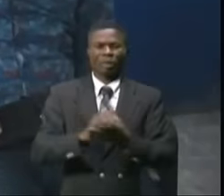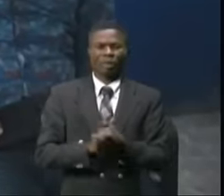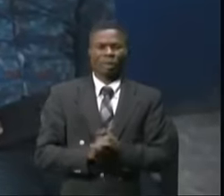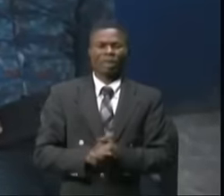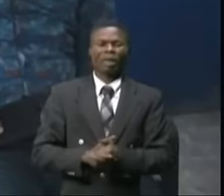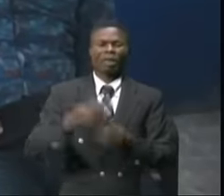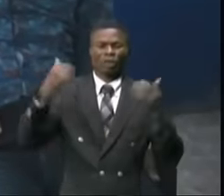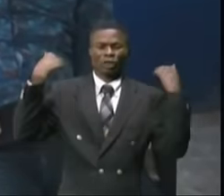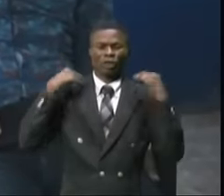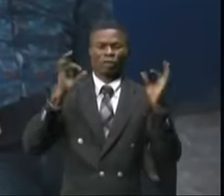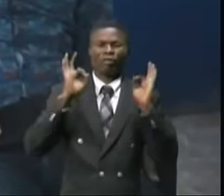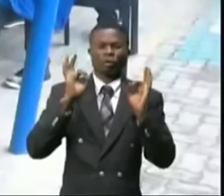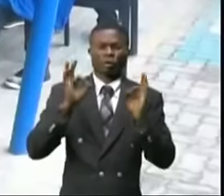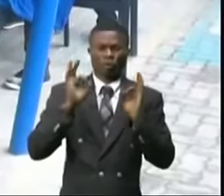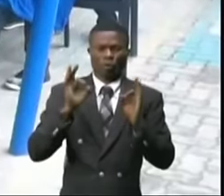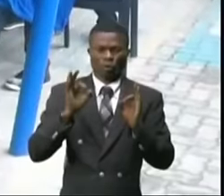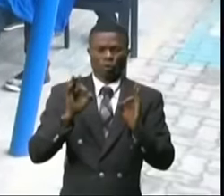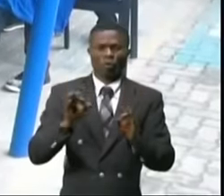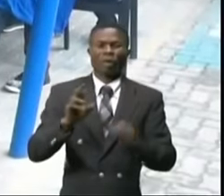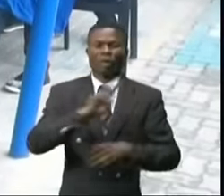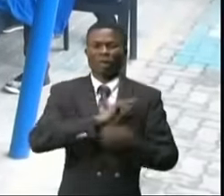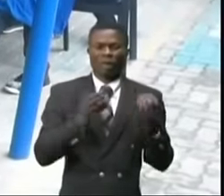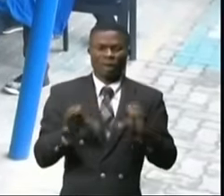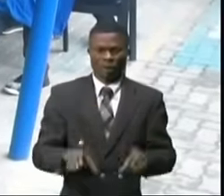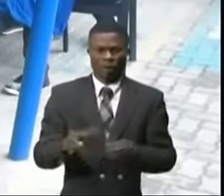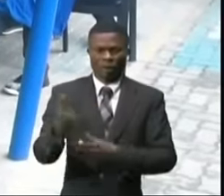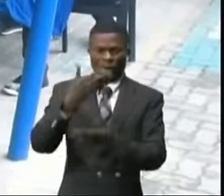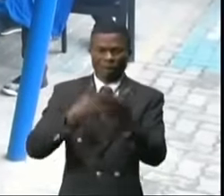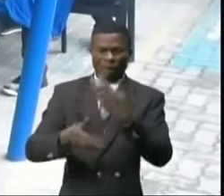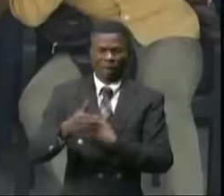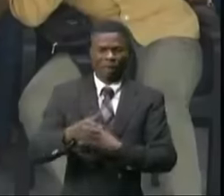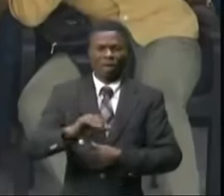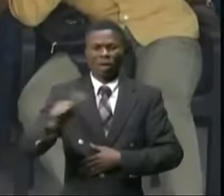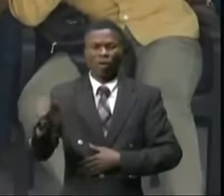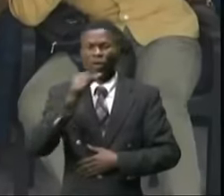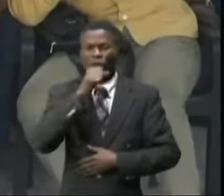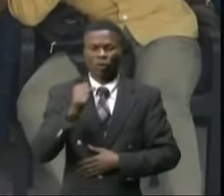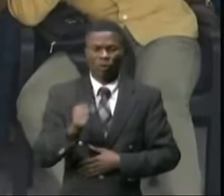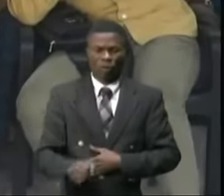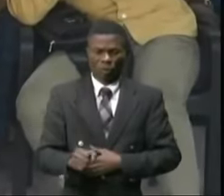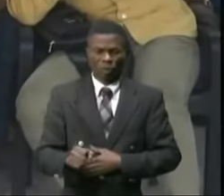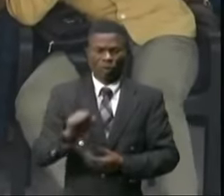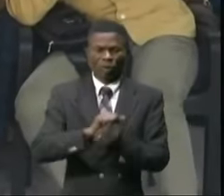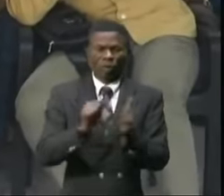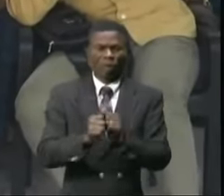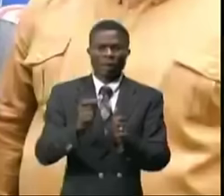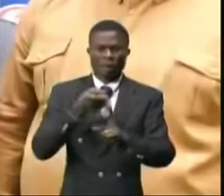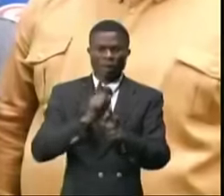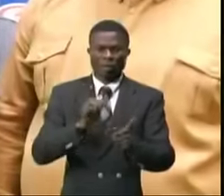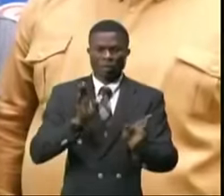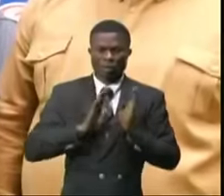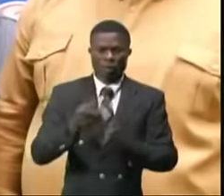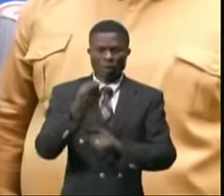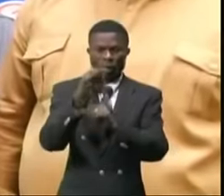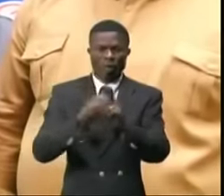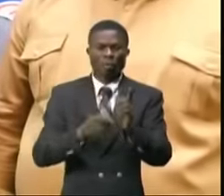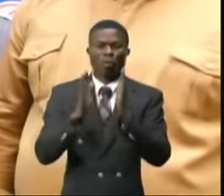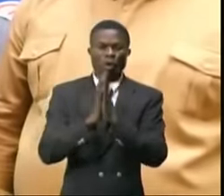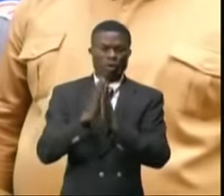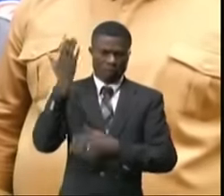Alexandre Ngambi, sujet RD congolais, qui remplace Charles Nikabassé, sujet burundais. Depuis le mois